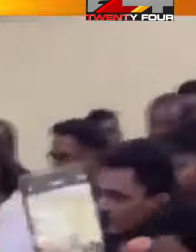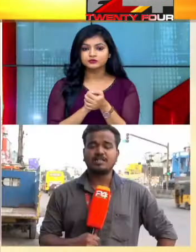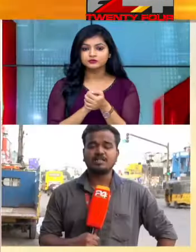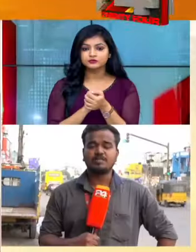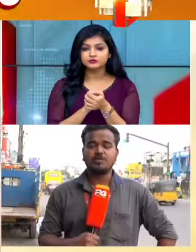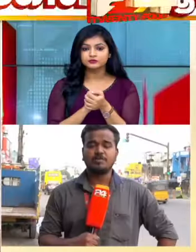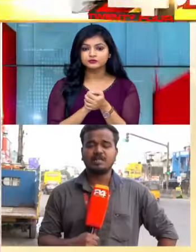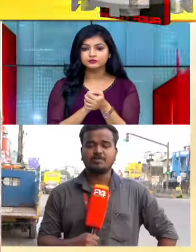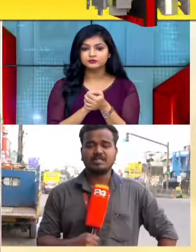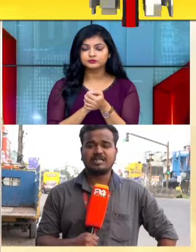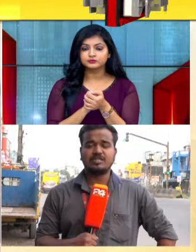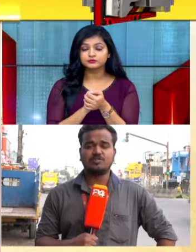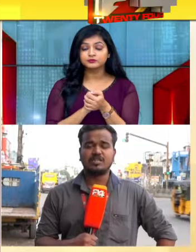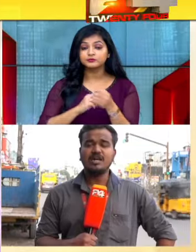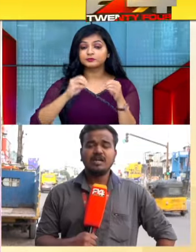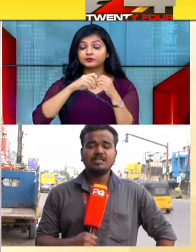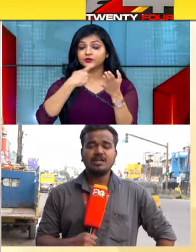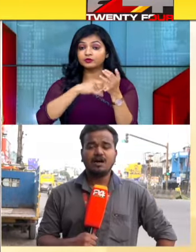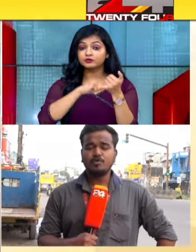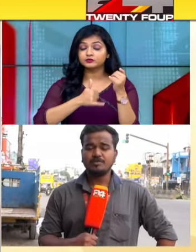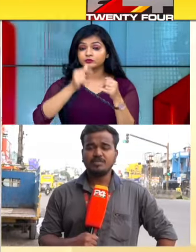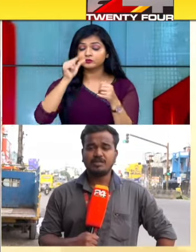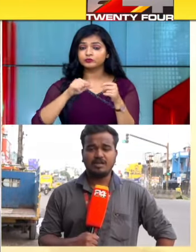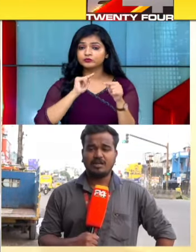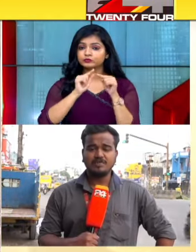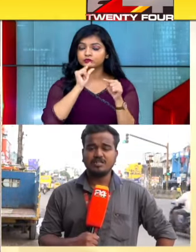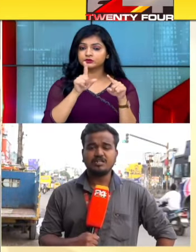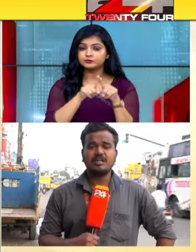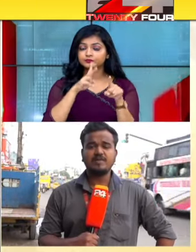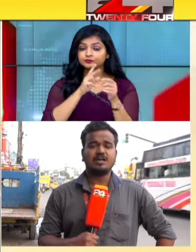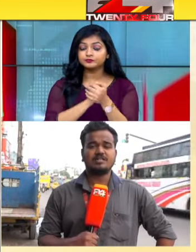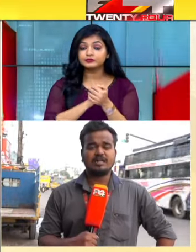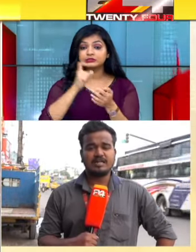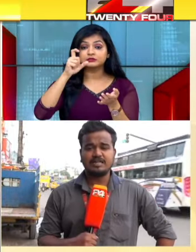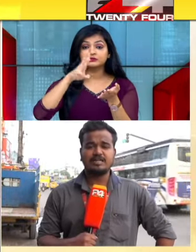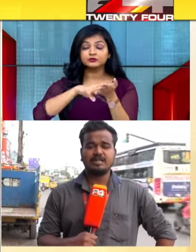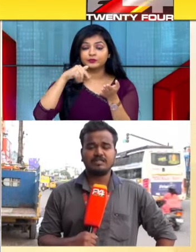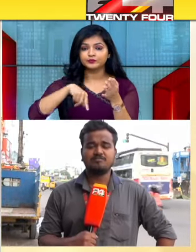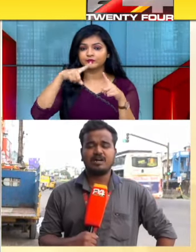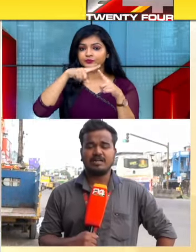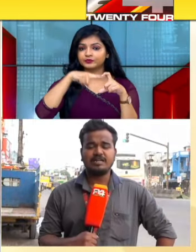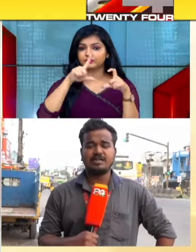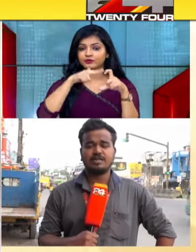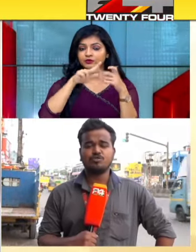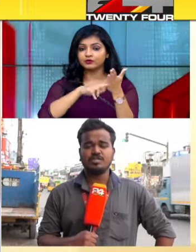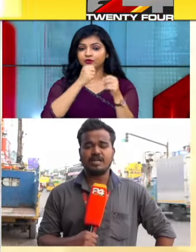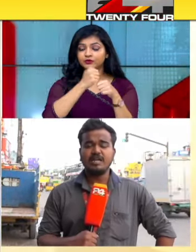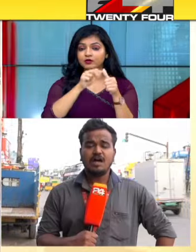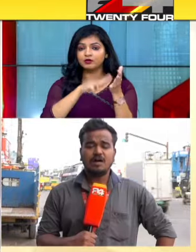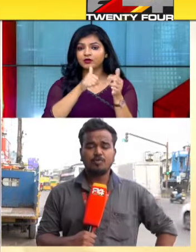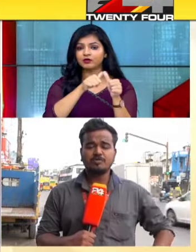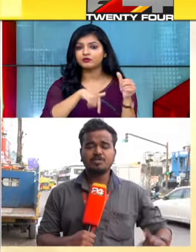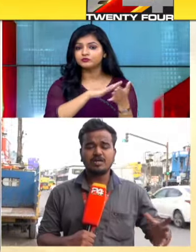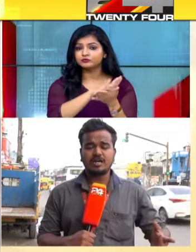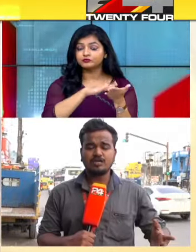എസ് നേതാക്കളും അതേ തരത്തിലുള്ള പ്രതികരണമാണ് നടത്തിയിരിക്കുന്നത്. ഇതിൽ മുഖ്യമന്ത്രി രേവന്ത് റെഡ്ഡി നിലവിൽ തെലങ്കാനയിലില്ല, അദ്ദേഹം ഡൽഹിയിലാണ്. അതുകൊണ്ട്